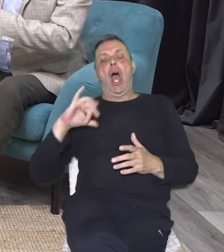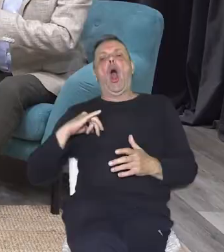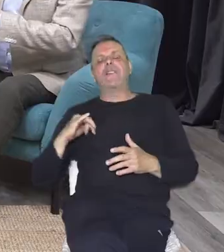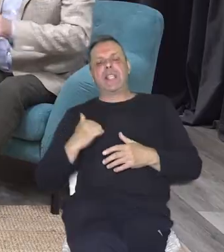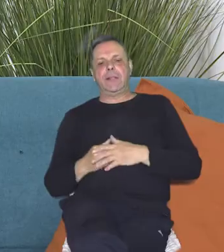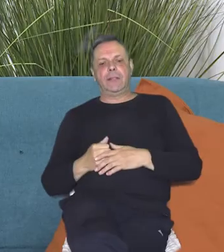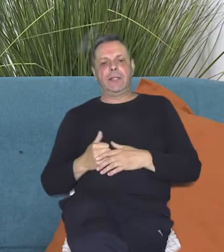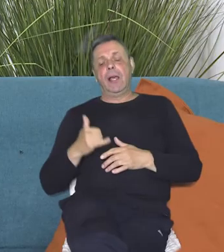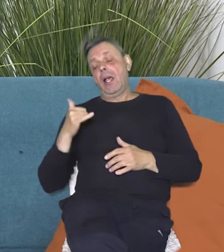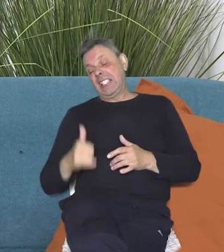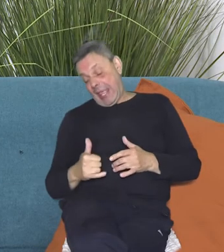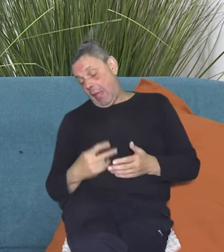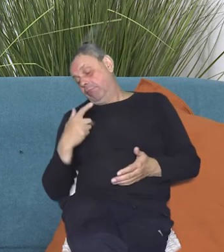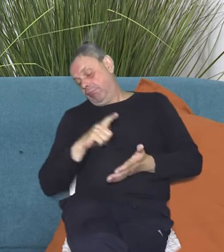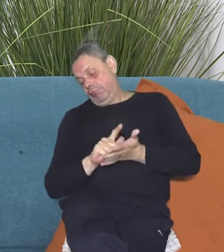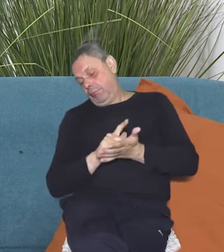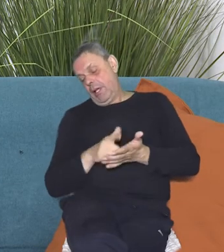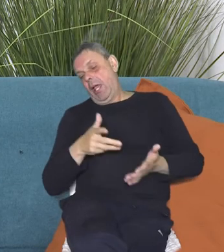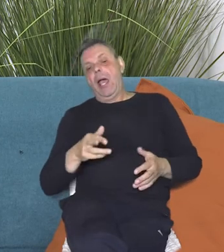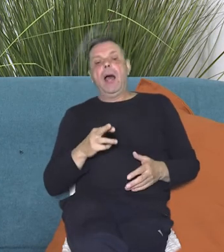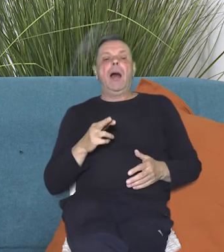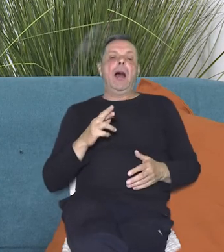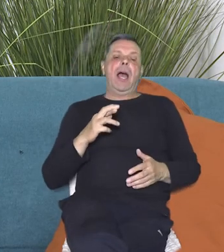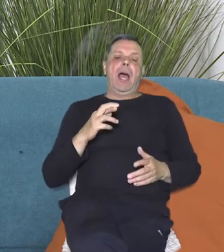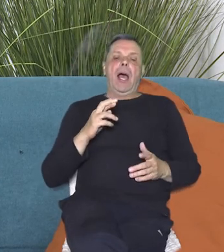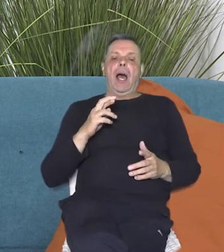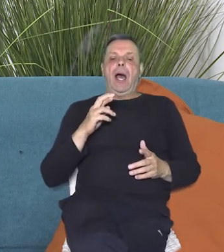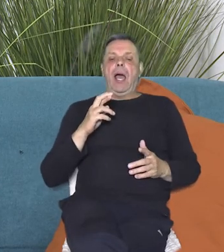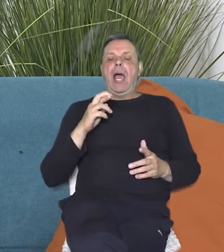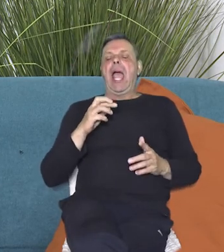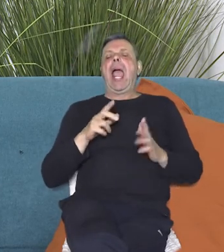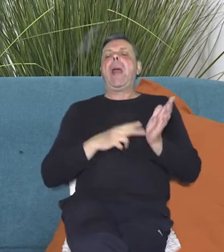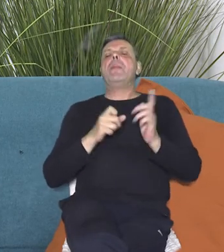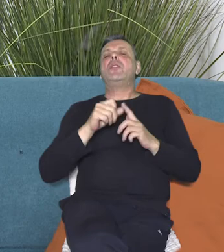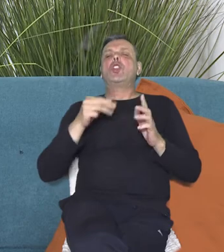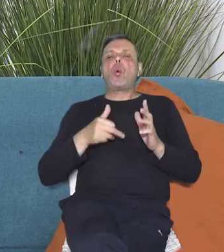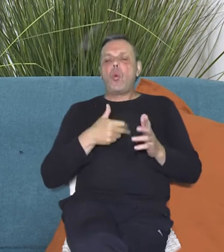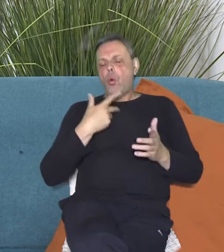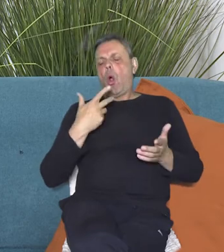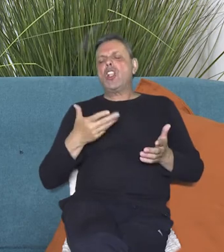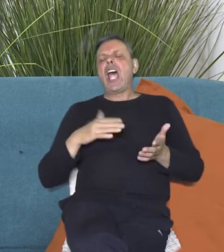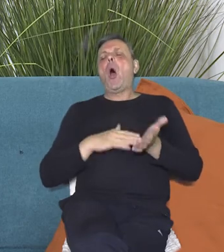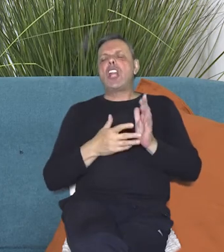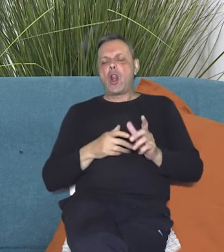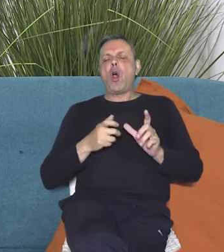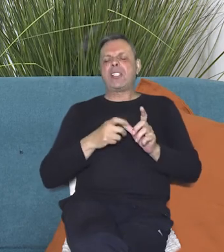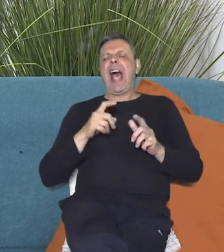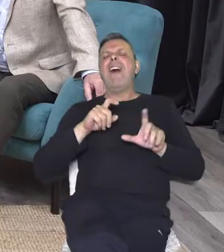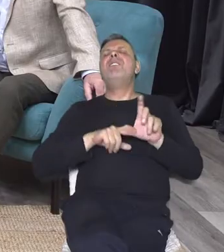ovca? Pa sad je najveća crna ovca definitivno Andrew. Andrew uh-huh. koji se bio oženio za Saru